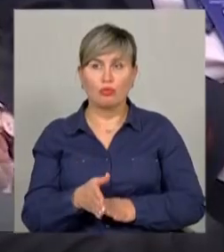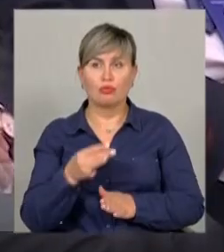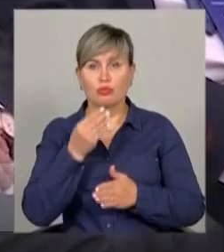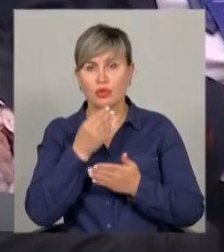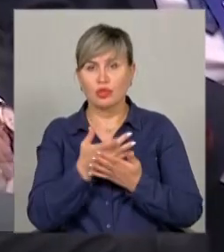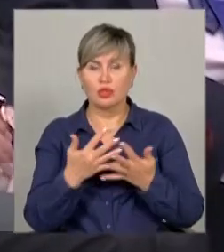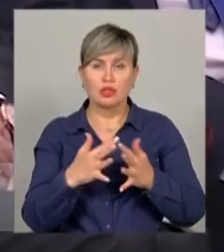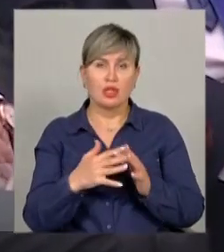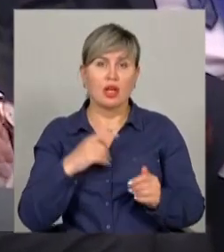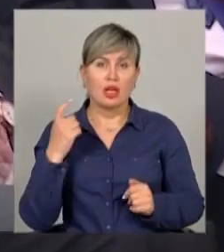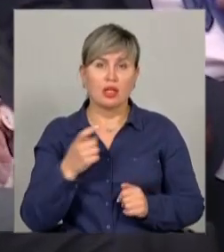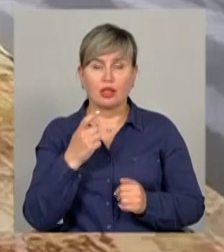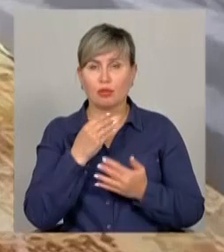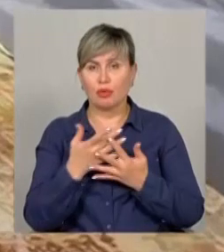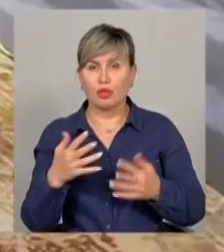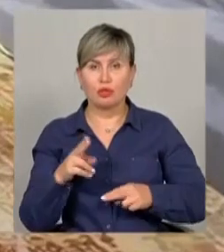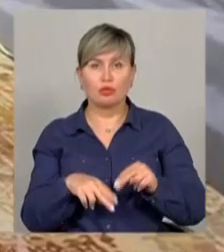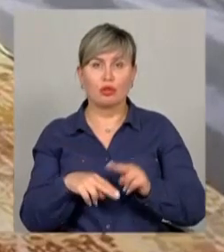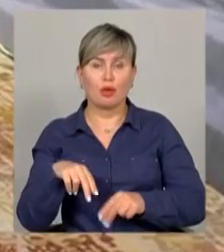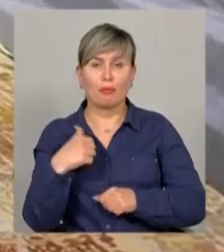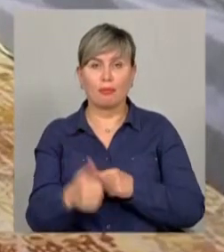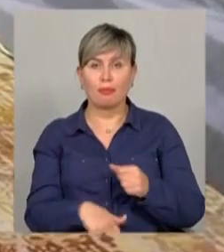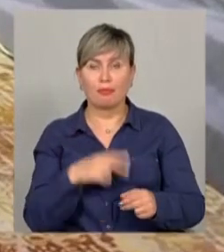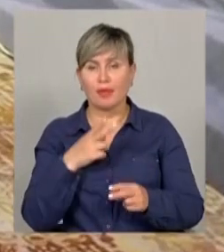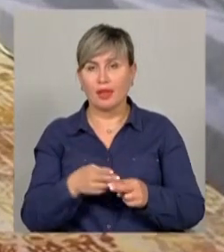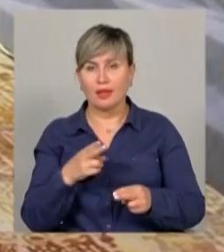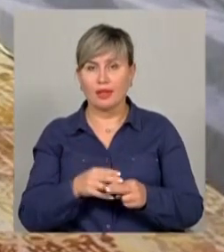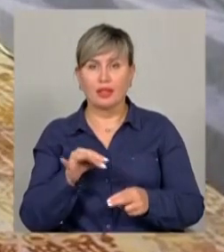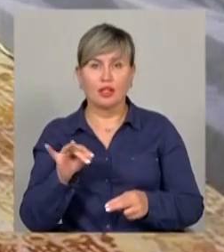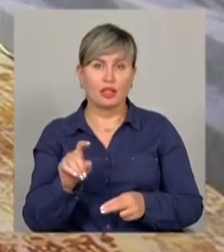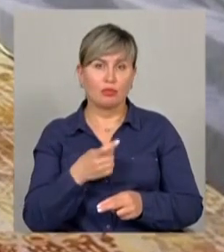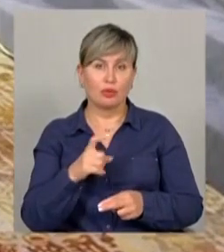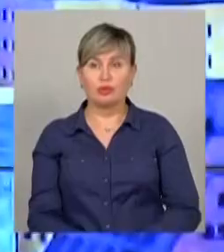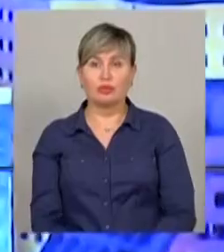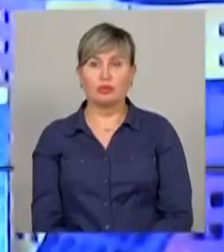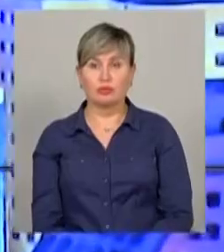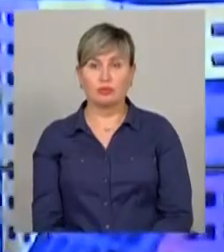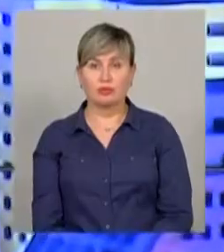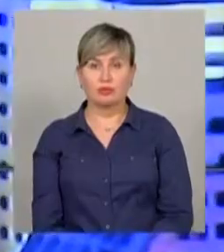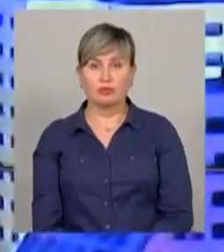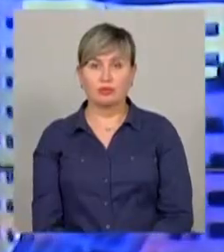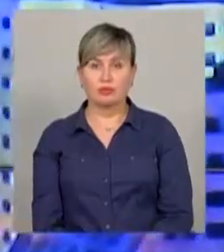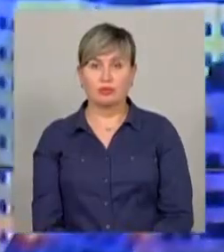и сельскохозяйственные продукты, стройматериалы, а также металлы и химическую продукцию.